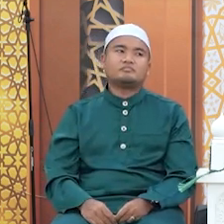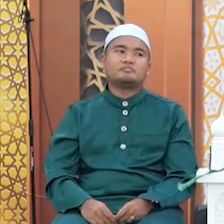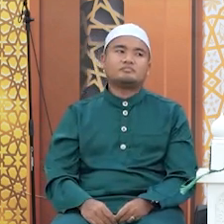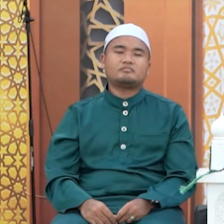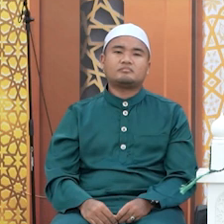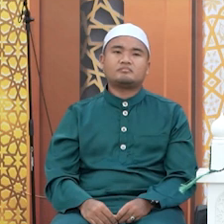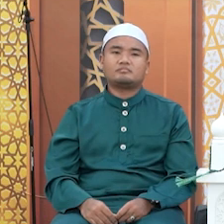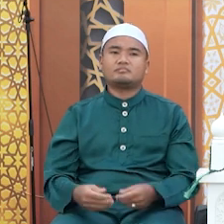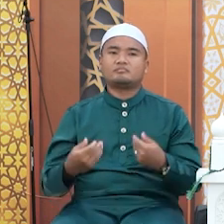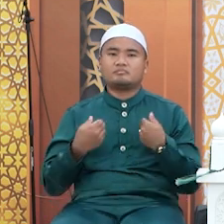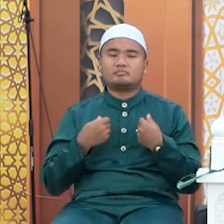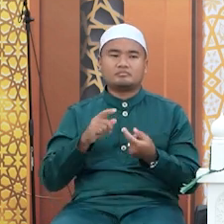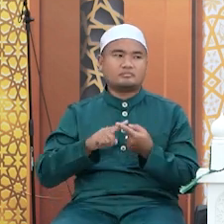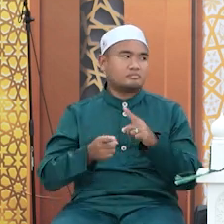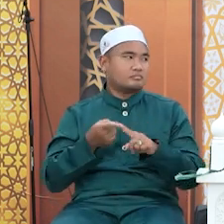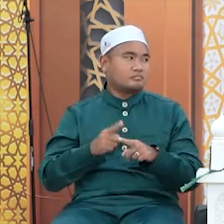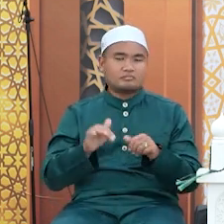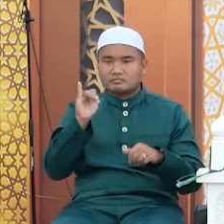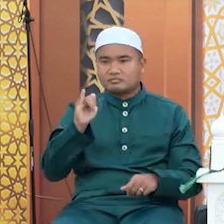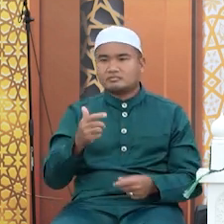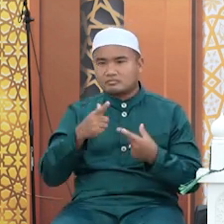Seorang sahabat yang lain sakit,